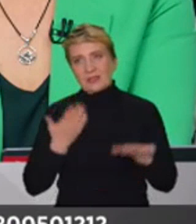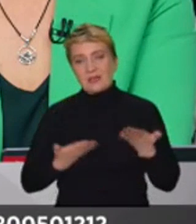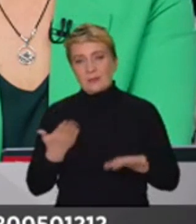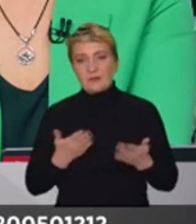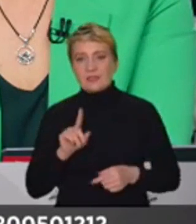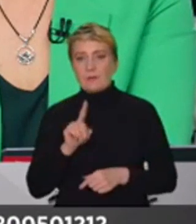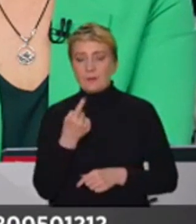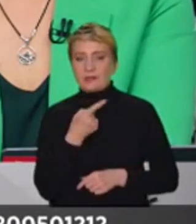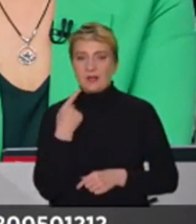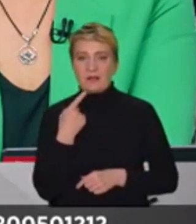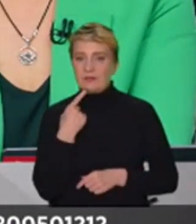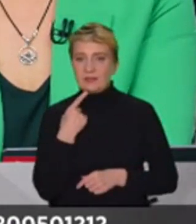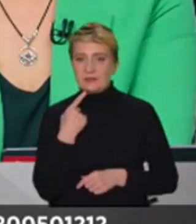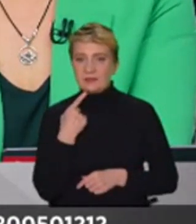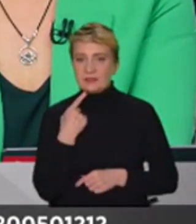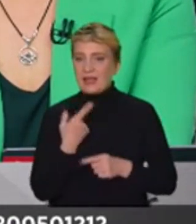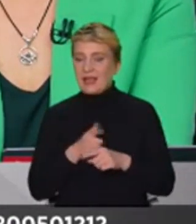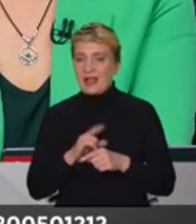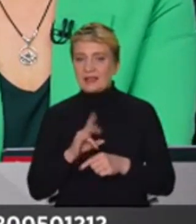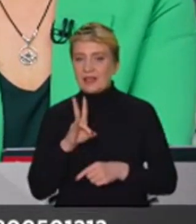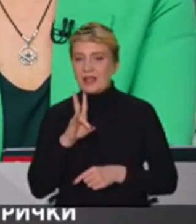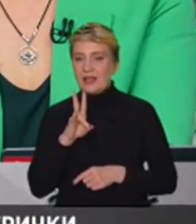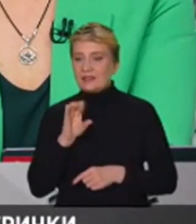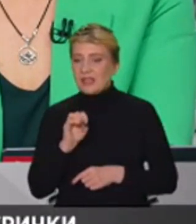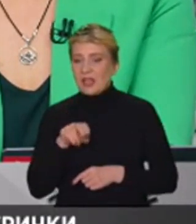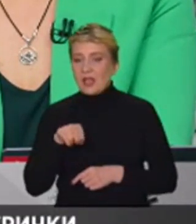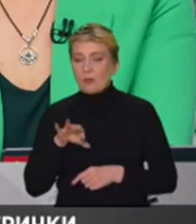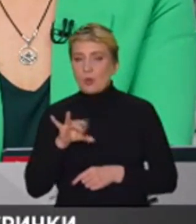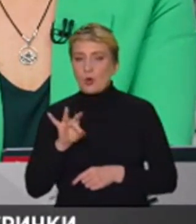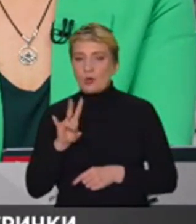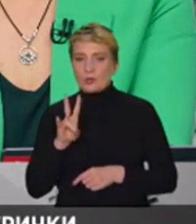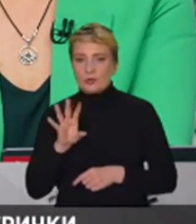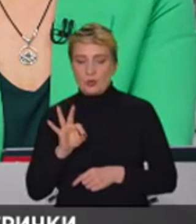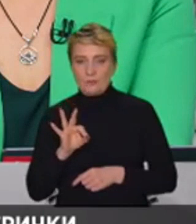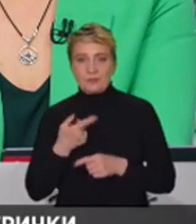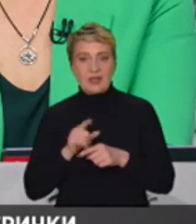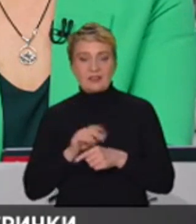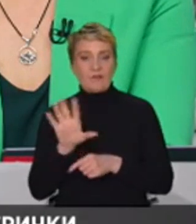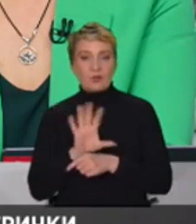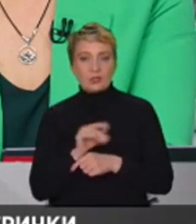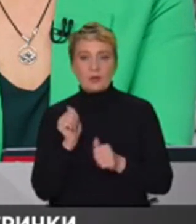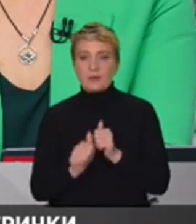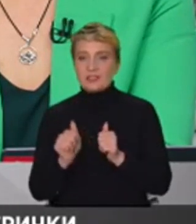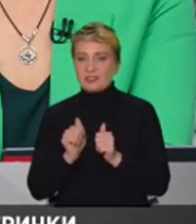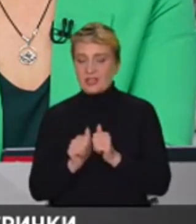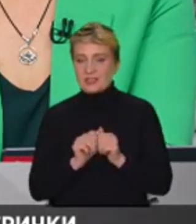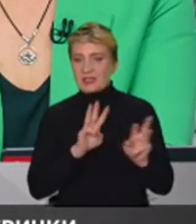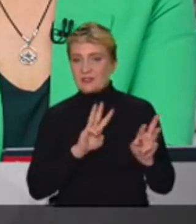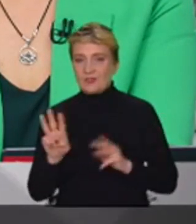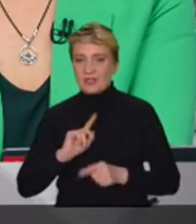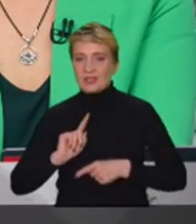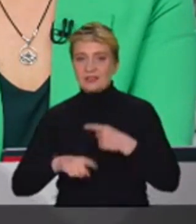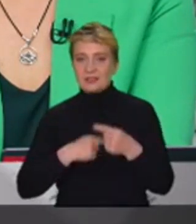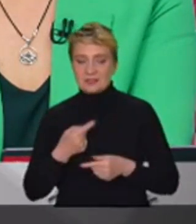говорила, это не порнография, и там эти фотографии чаще всего в Твиттере есть такая традиция, называется